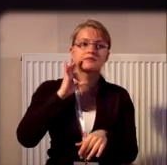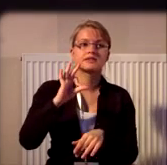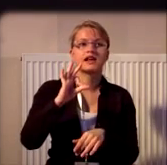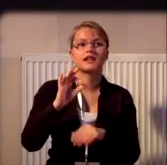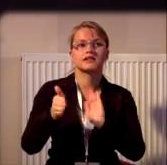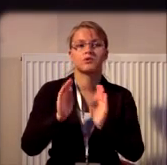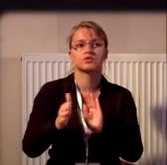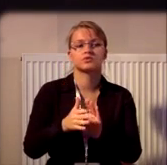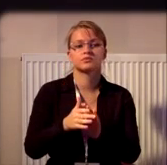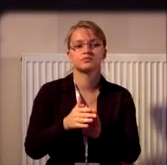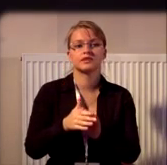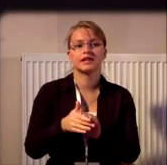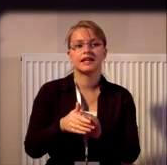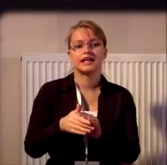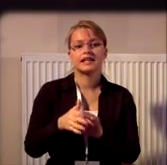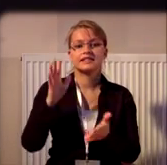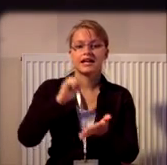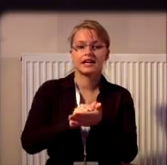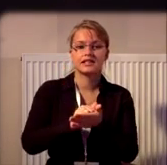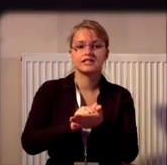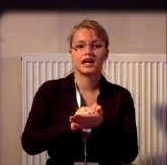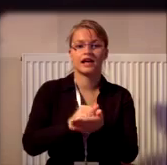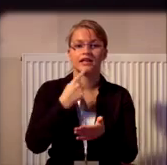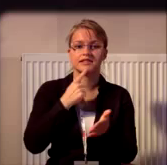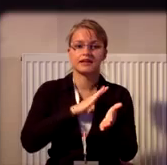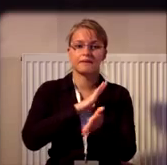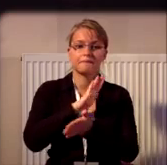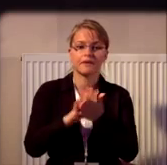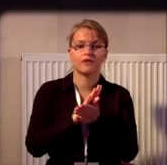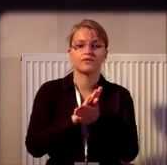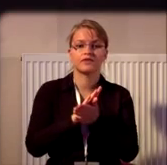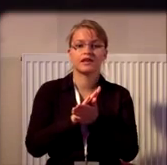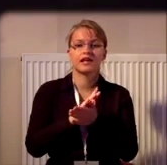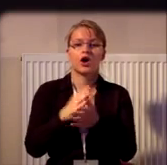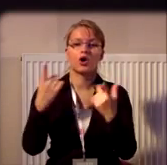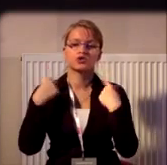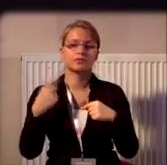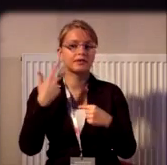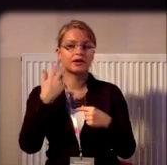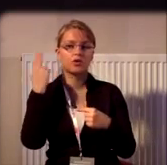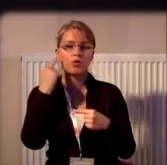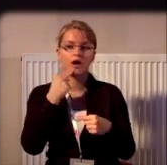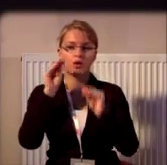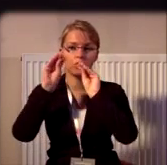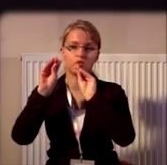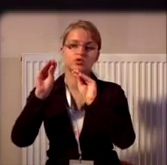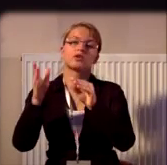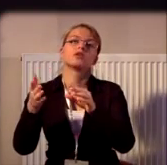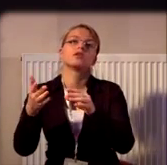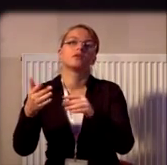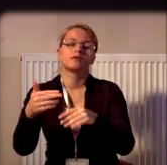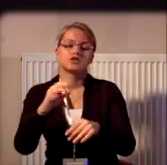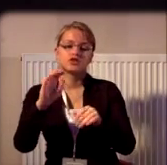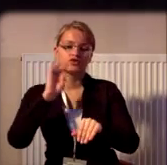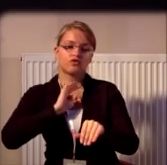tych zajęciach z języka miganego uczniowie niesłyszący uczą swoich kolegów słyszących. Efekty są kapitalne,